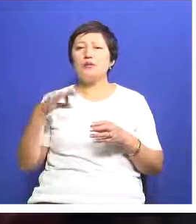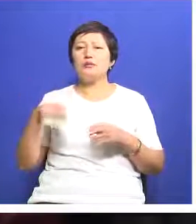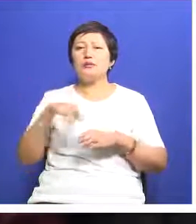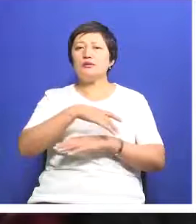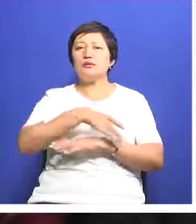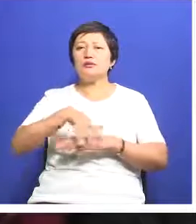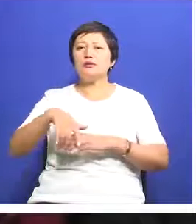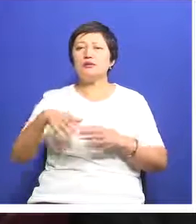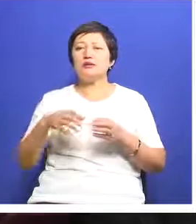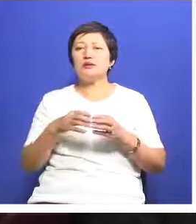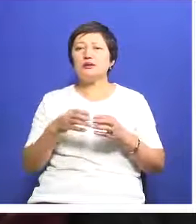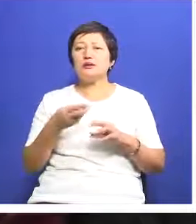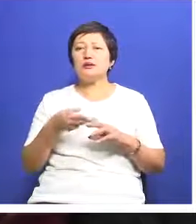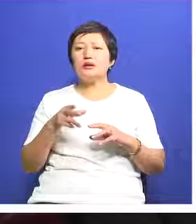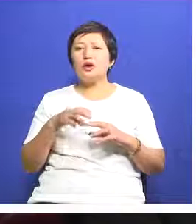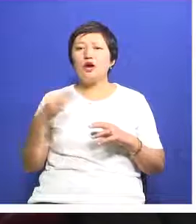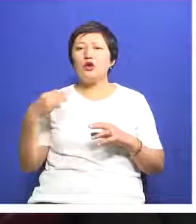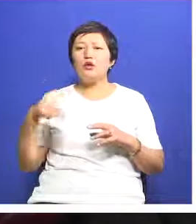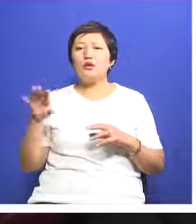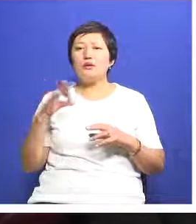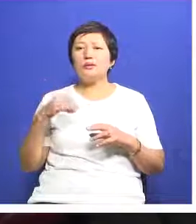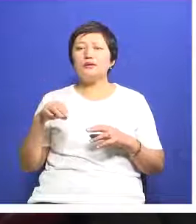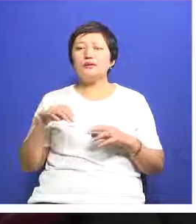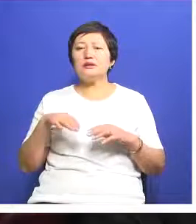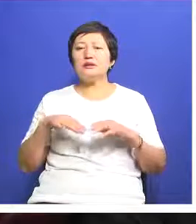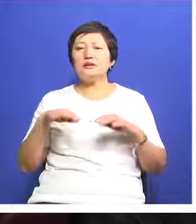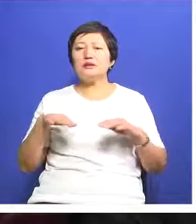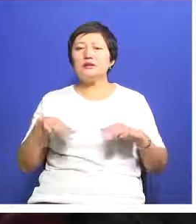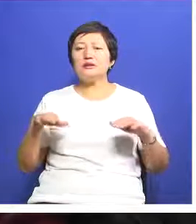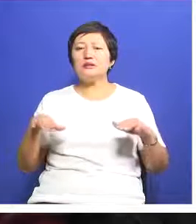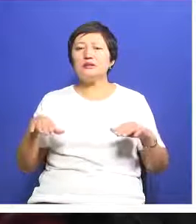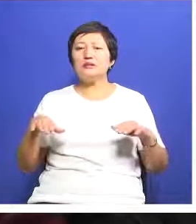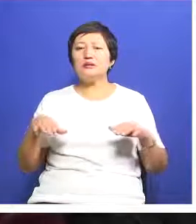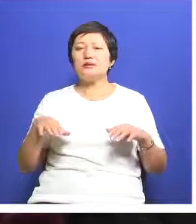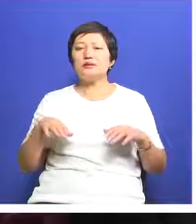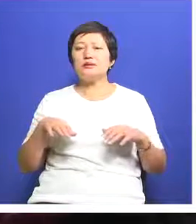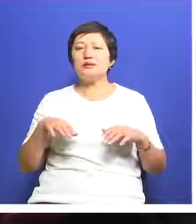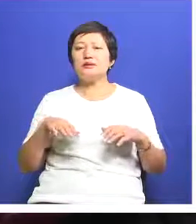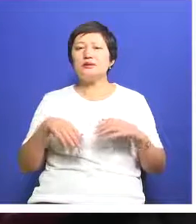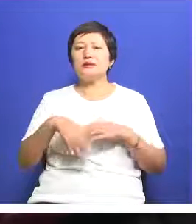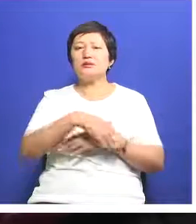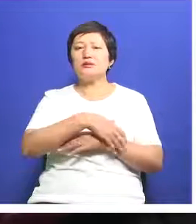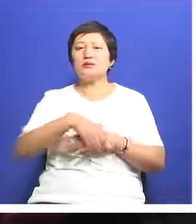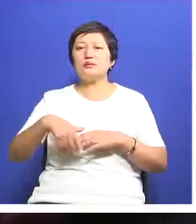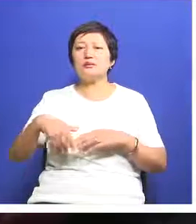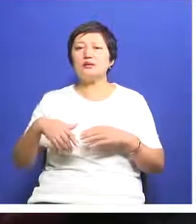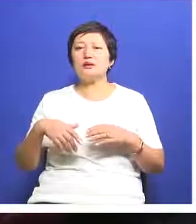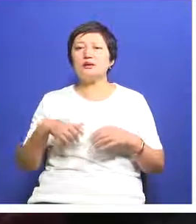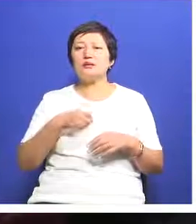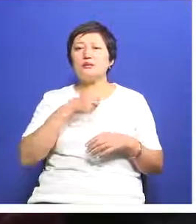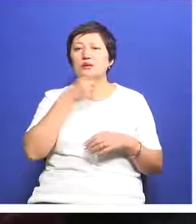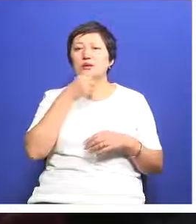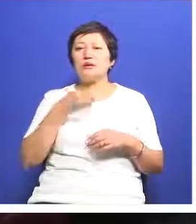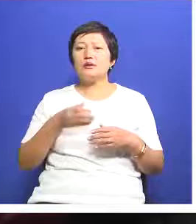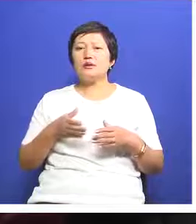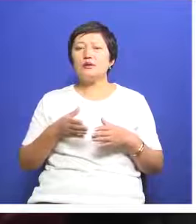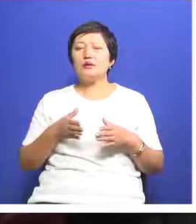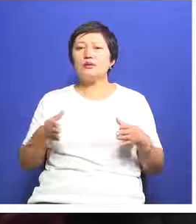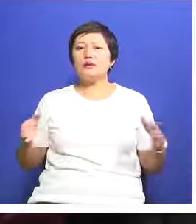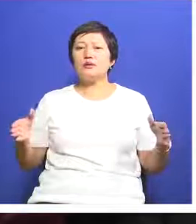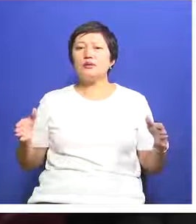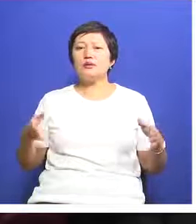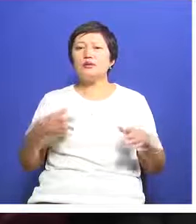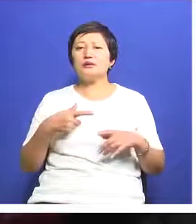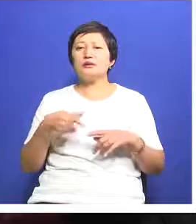көше. Сол көше Төле би көшесі 10 сағаттан бастап ары қарап жолдың екі жағы бұрын кең болатын.